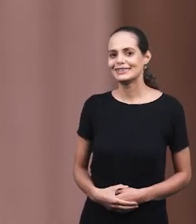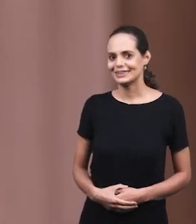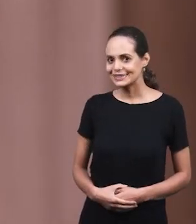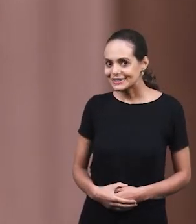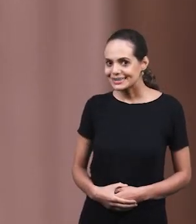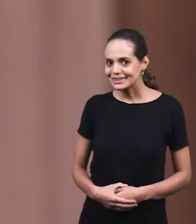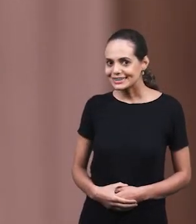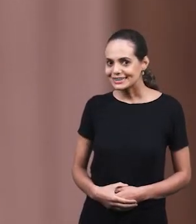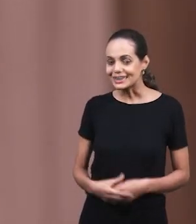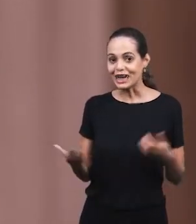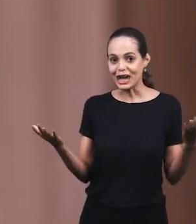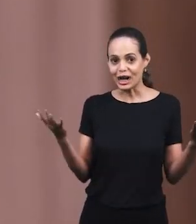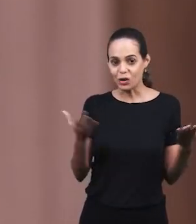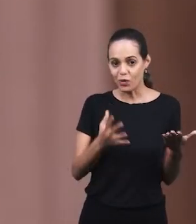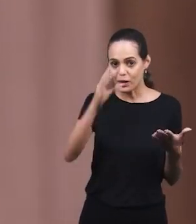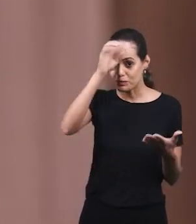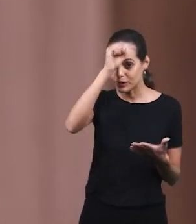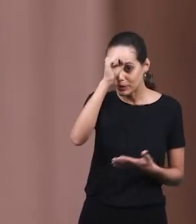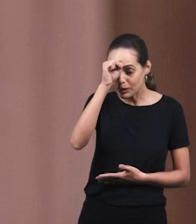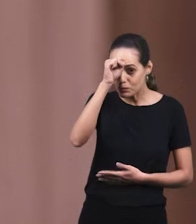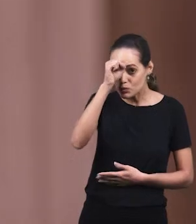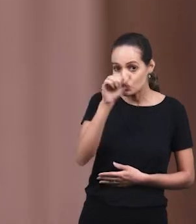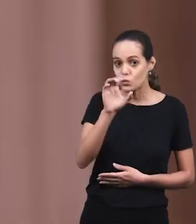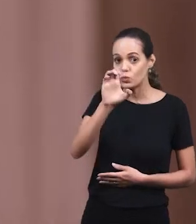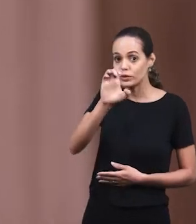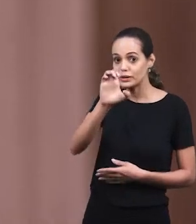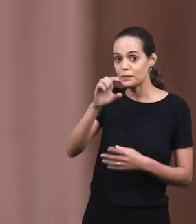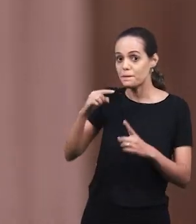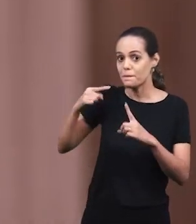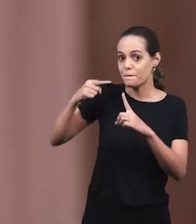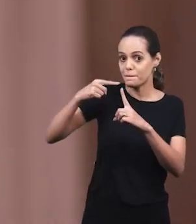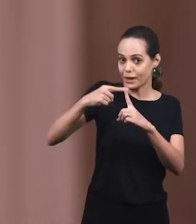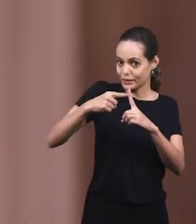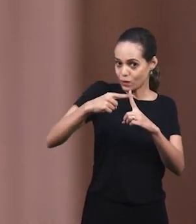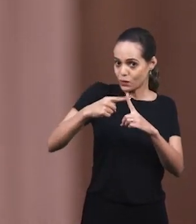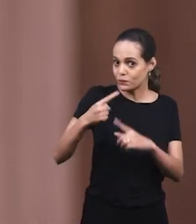Et maintenant, nous avons appris le Mi majeur.